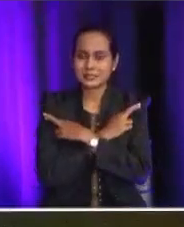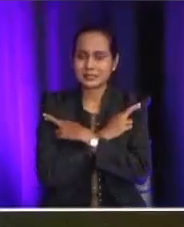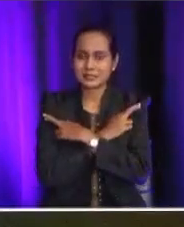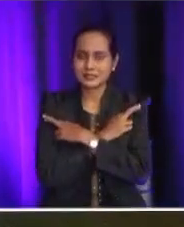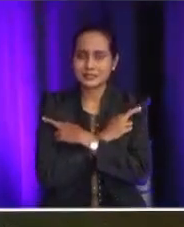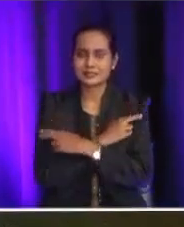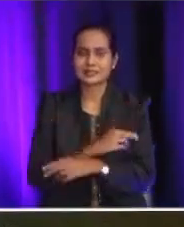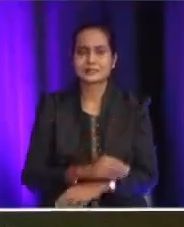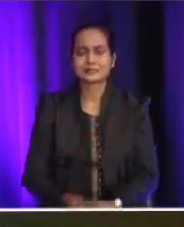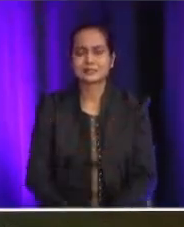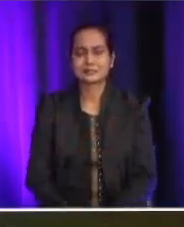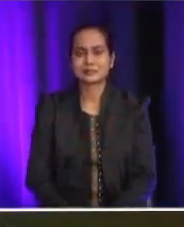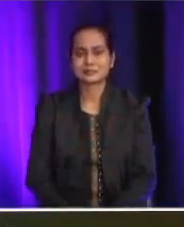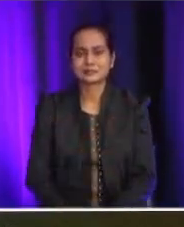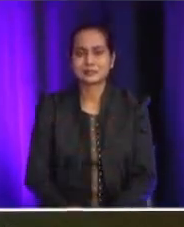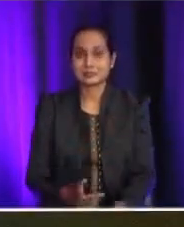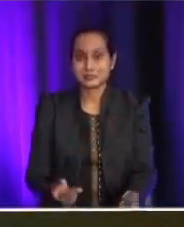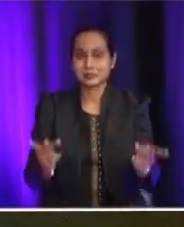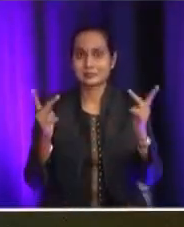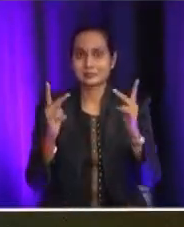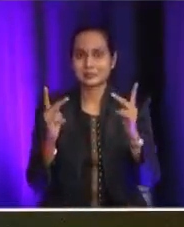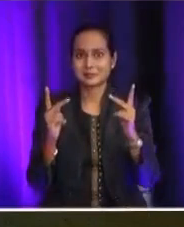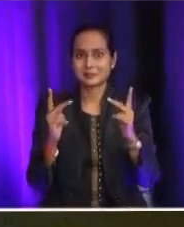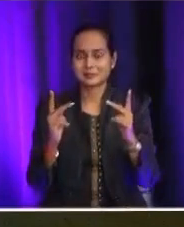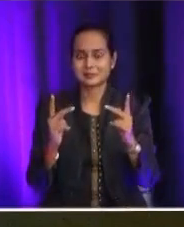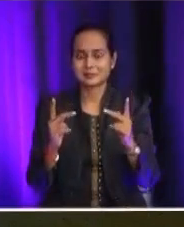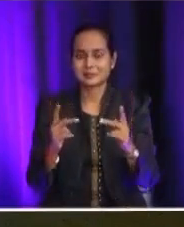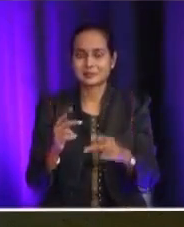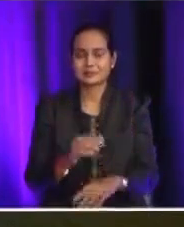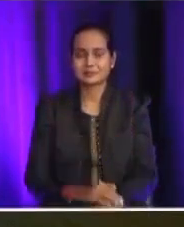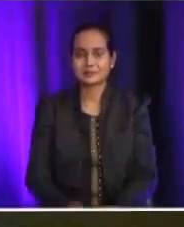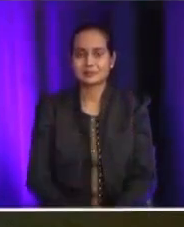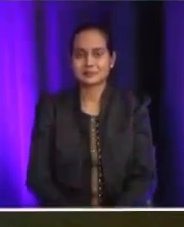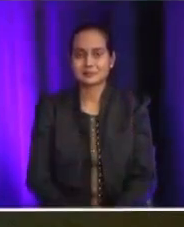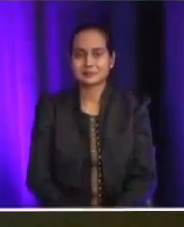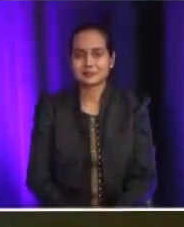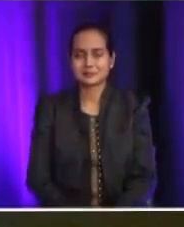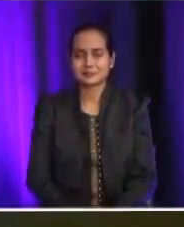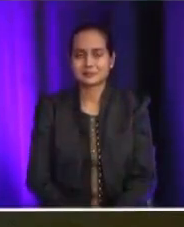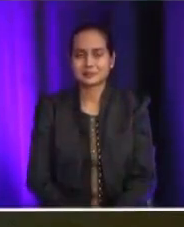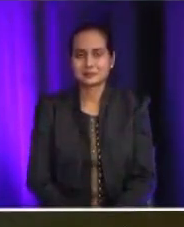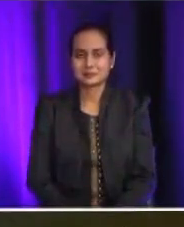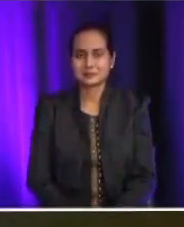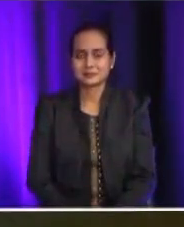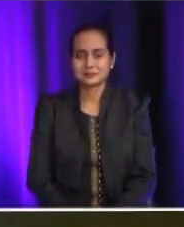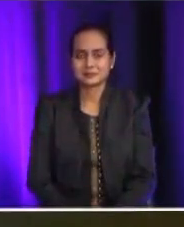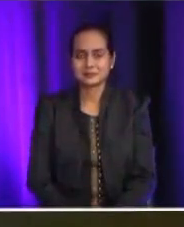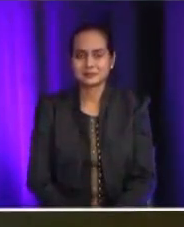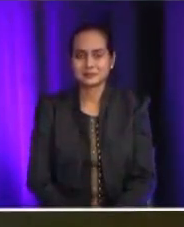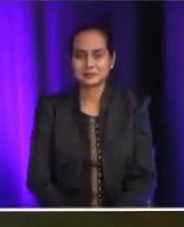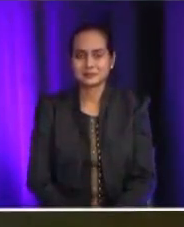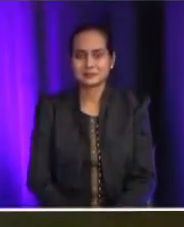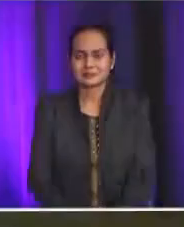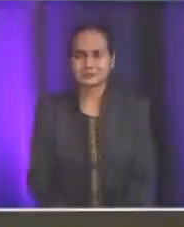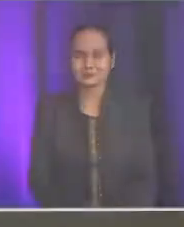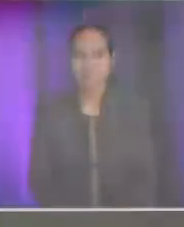semua. Jangan ke mana-mana, selepas ini banyak lagi perkara-perkara yang bakal dikongsikan oleh Cikgu Zainal. Semua selepas ini dalam Menengah Atas. Cikgu, bintang